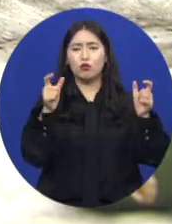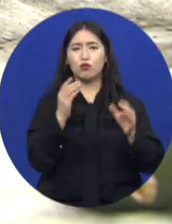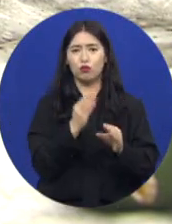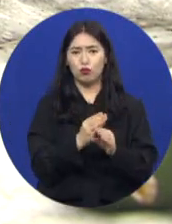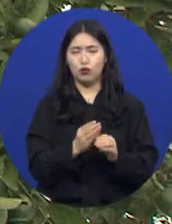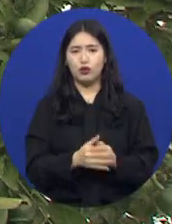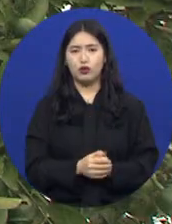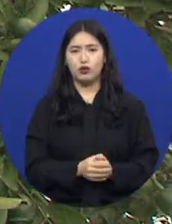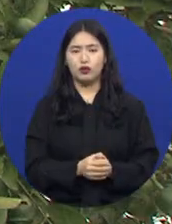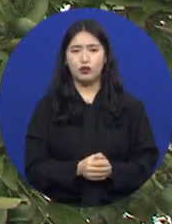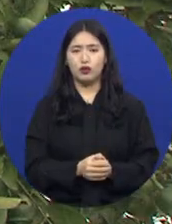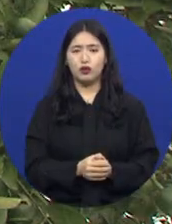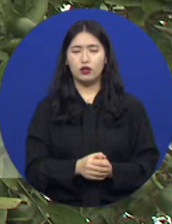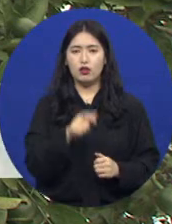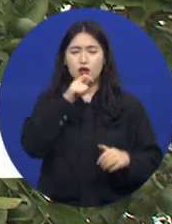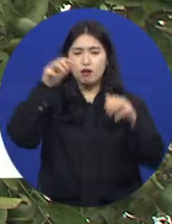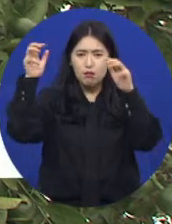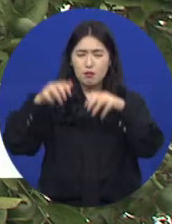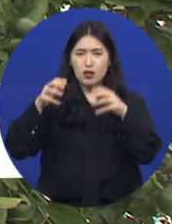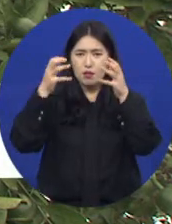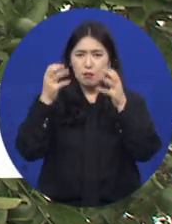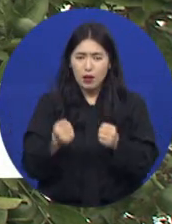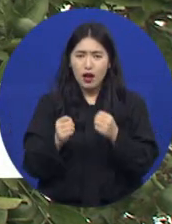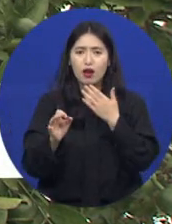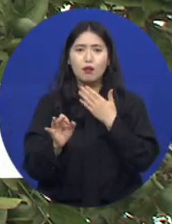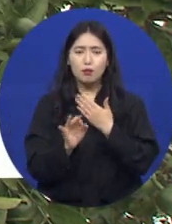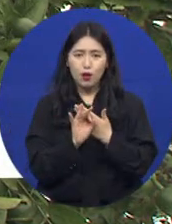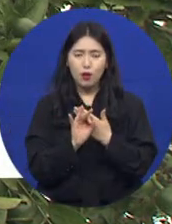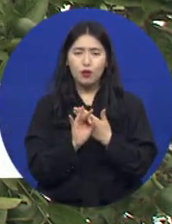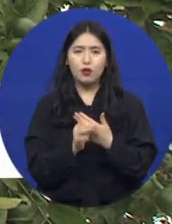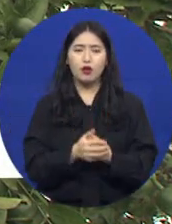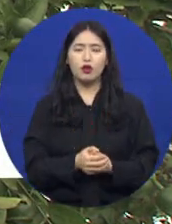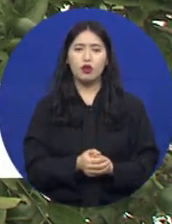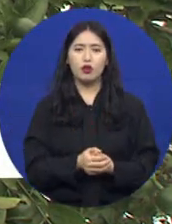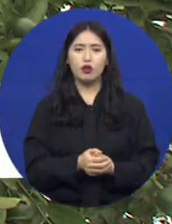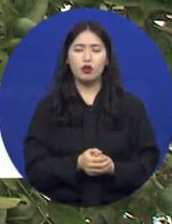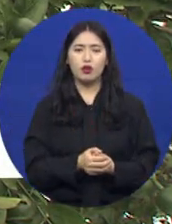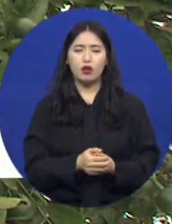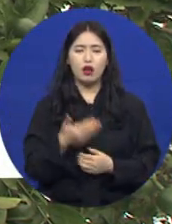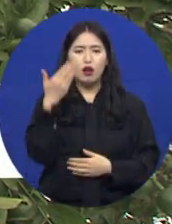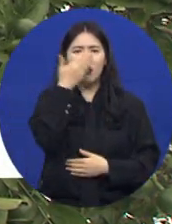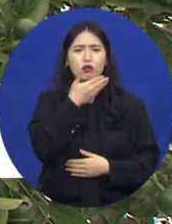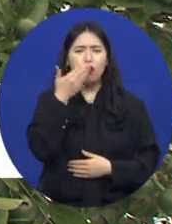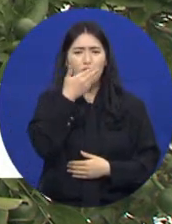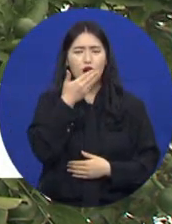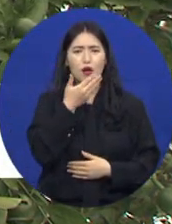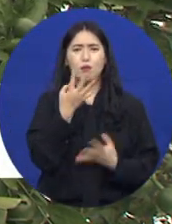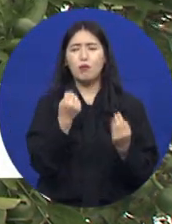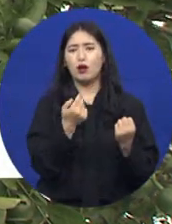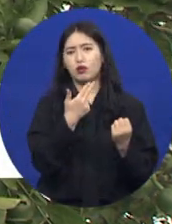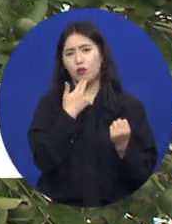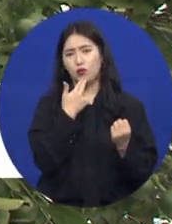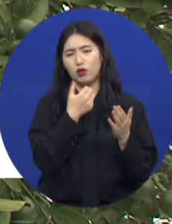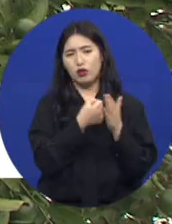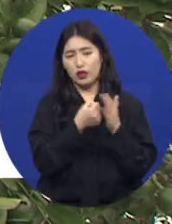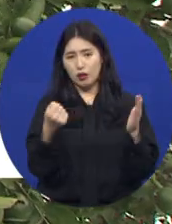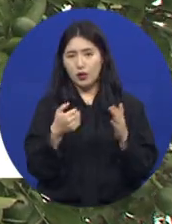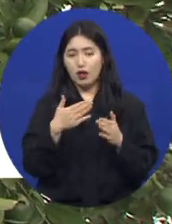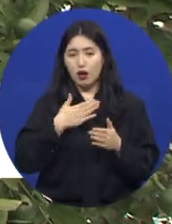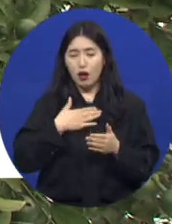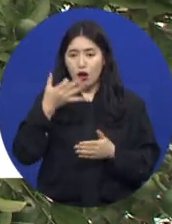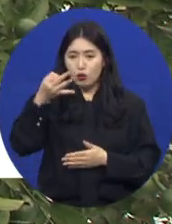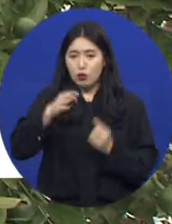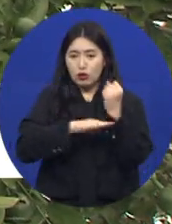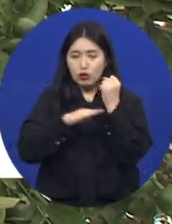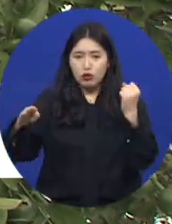있습니다. 비가 많이 오게 되면은 이 당도가 떨어져서 제값을 못 받게